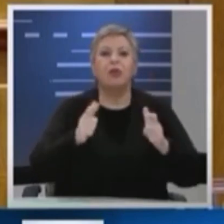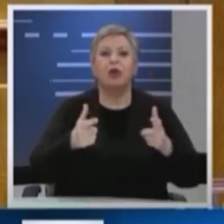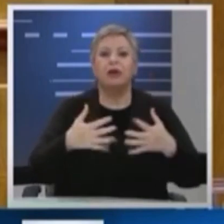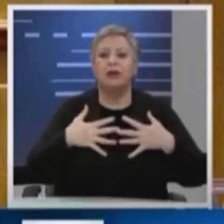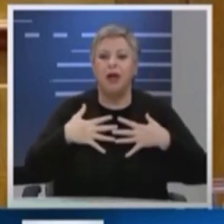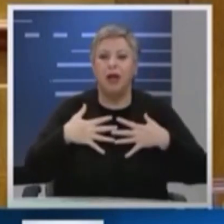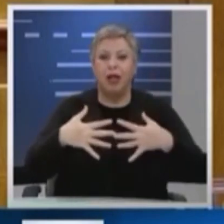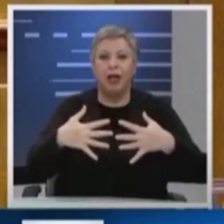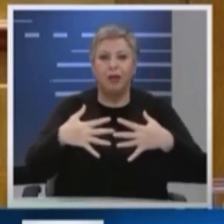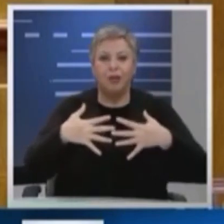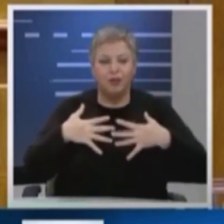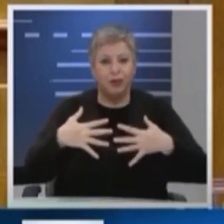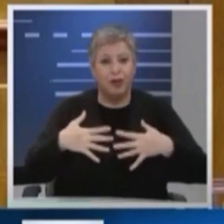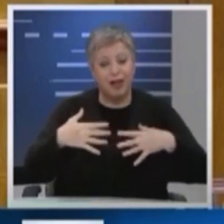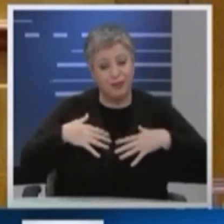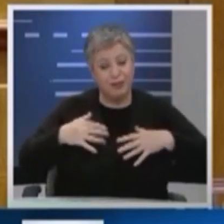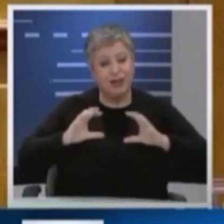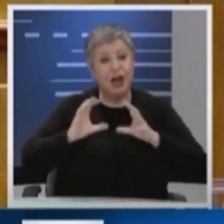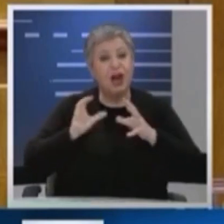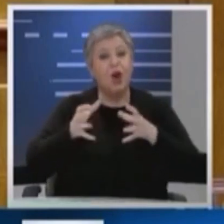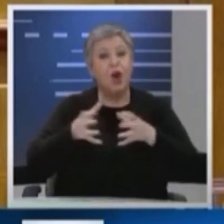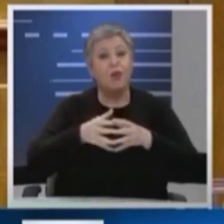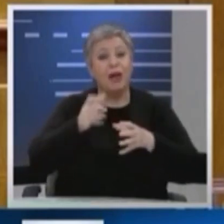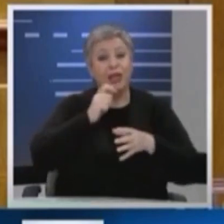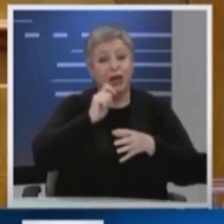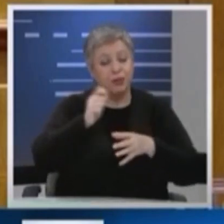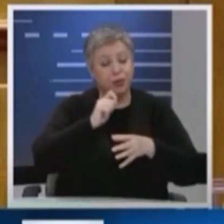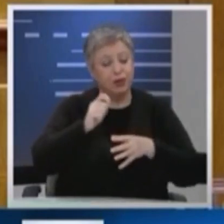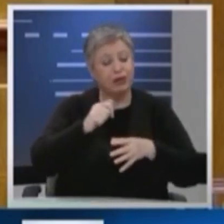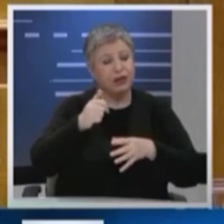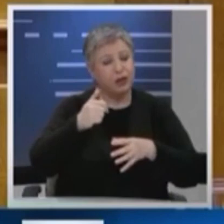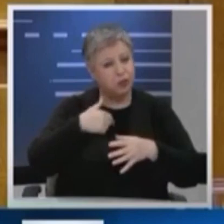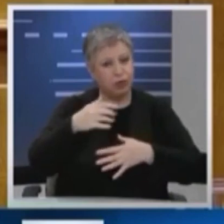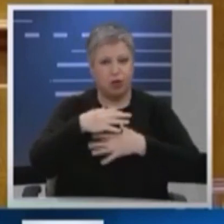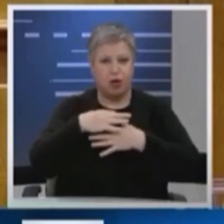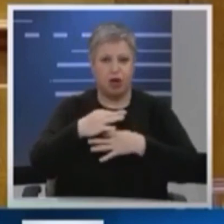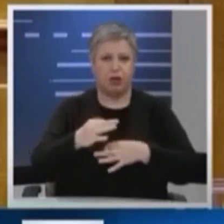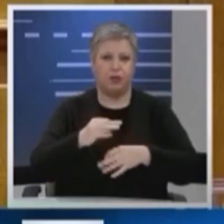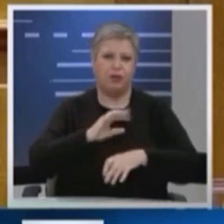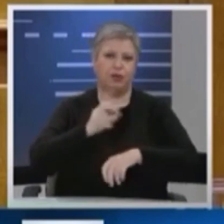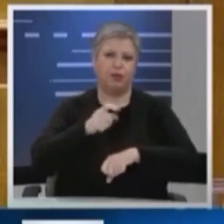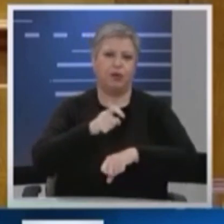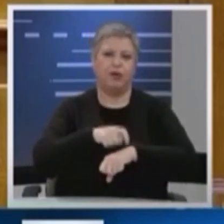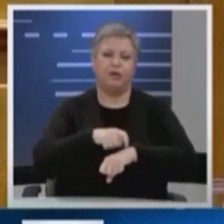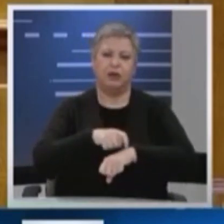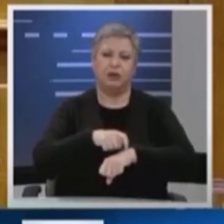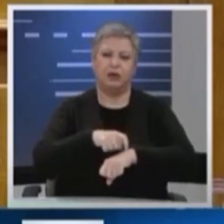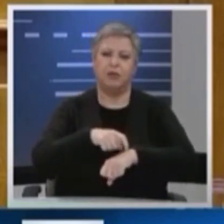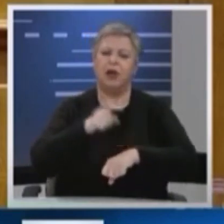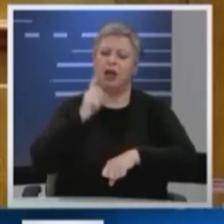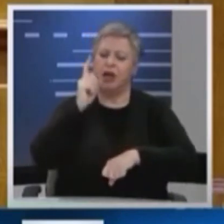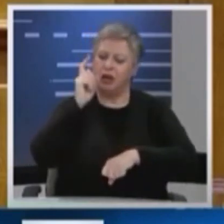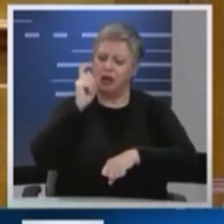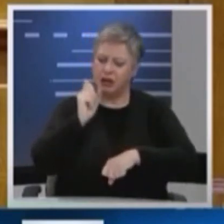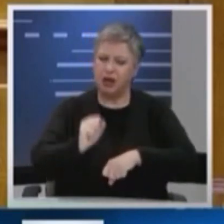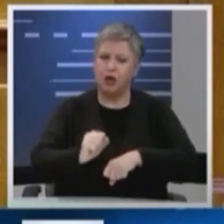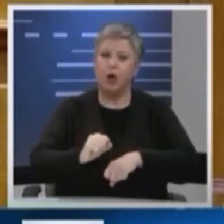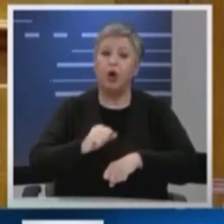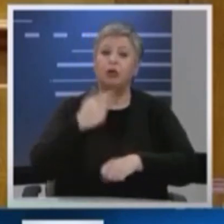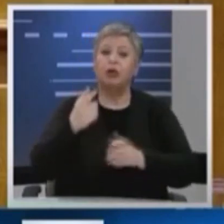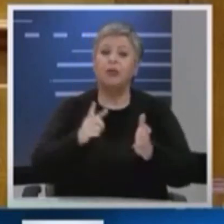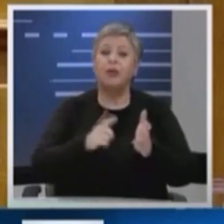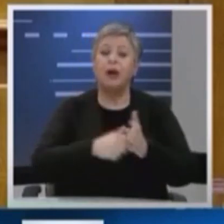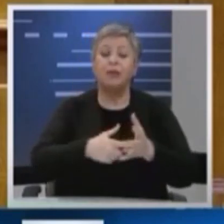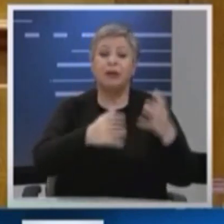την οποία έχω την τιμή να εκπροσωπώ, αυτή τη μάχη θα τη δώσει, όπως η ίδια γνωρίζει, με αίσθημα εθνικής